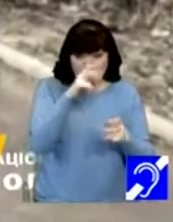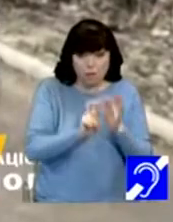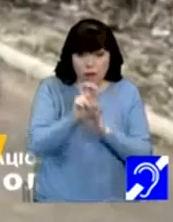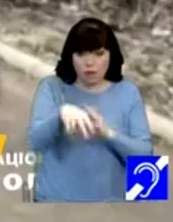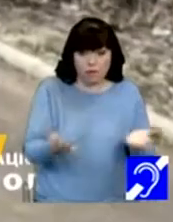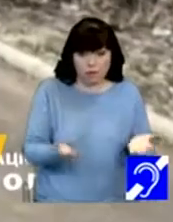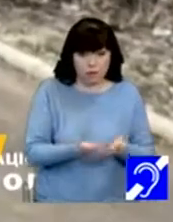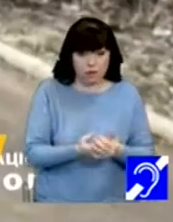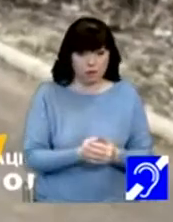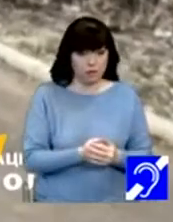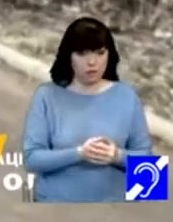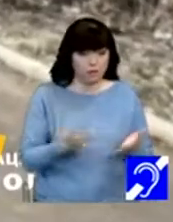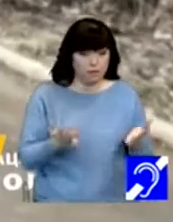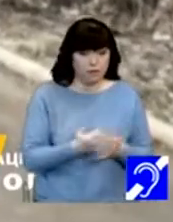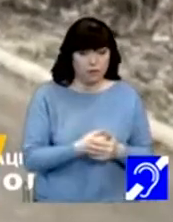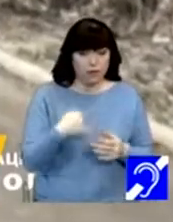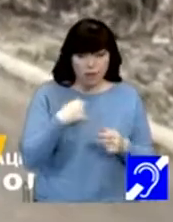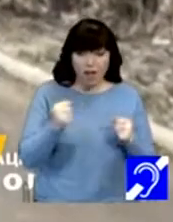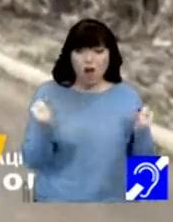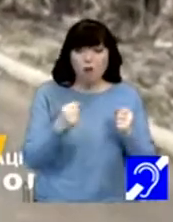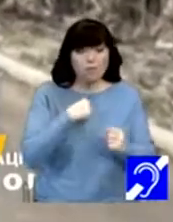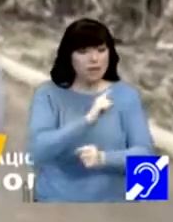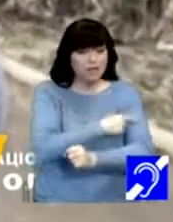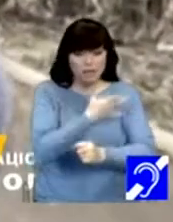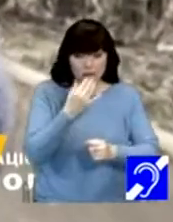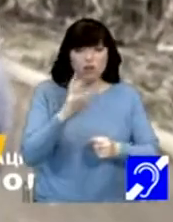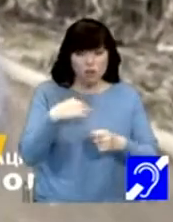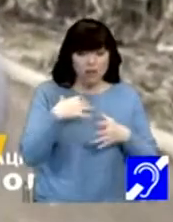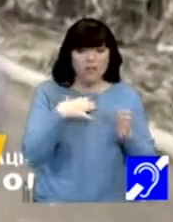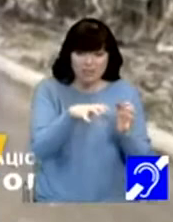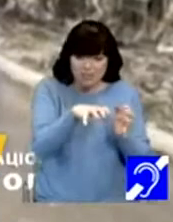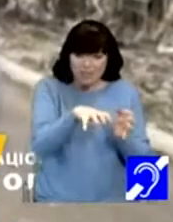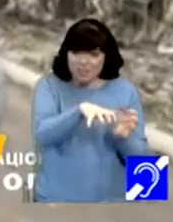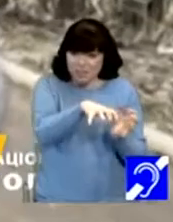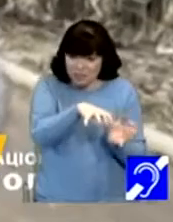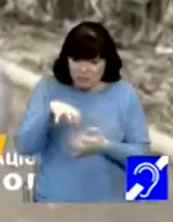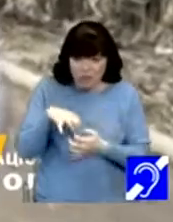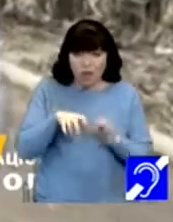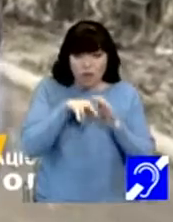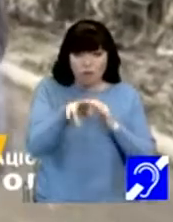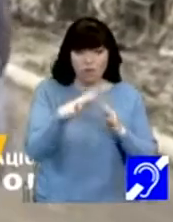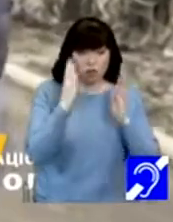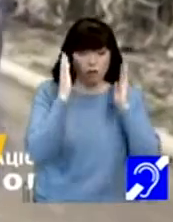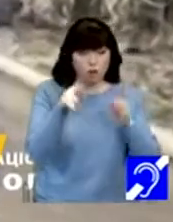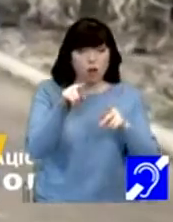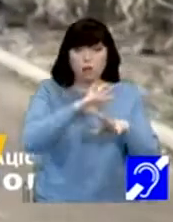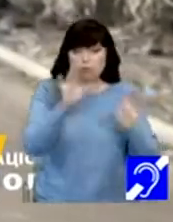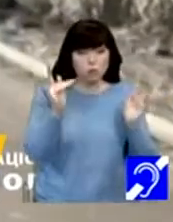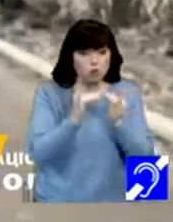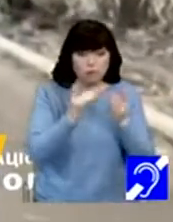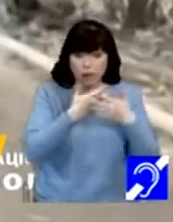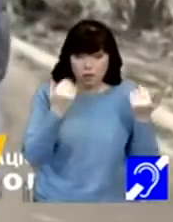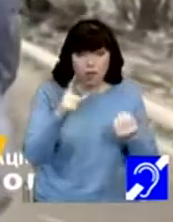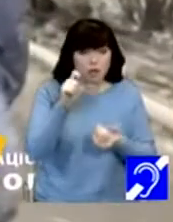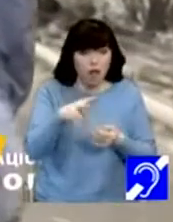не знаю, где эта сила взялась. Я холодильник оттащила, у меня большой холодильник, но я его подняла. Когда вышла в коридор, а там все, спальня нету,